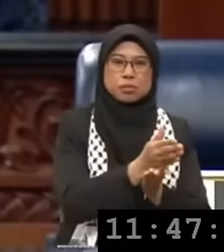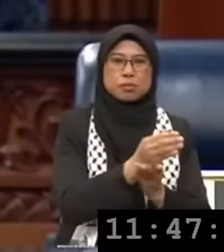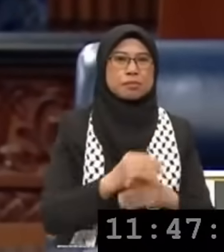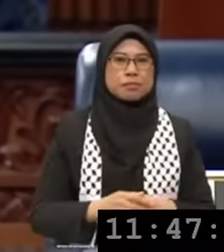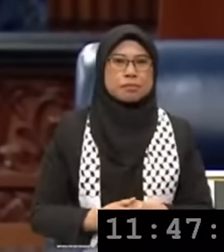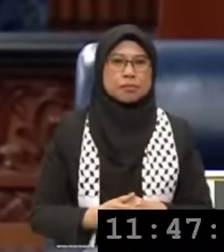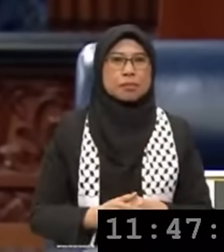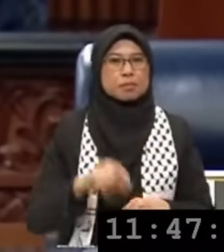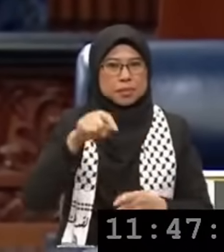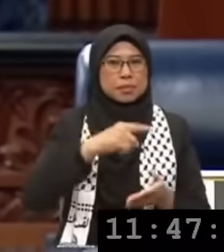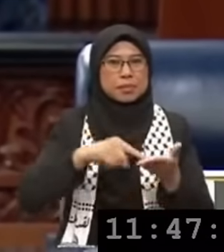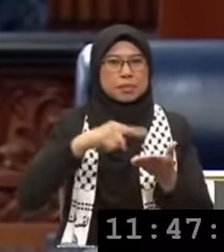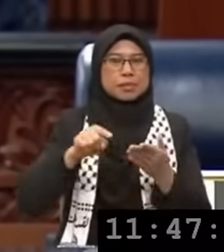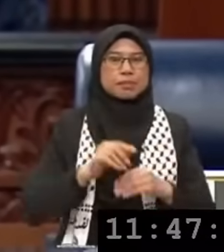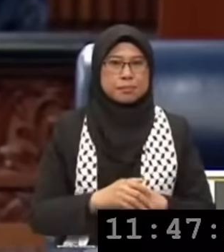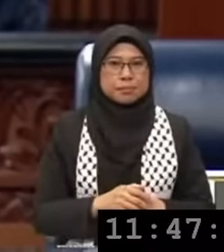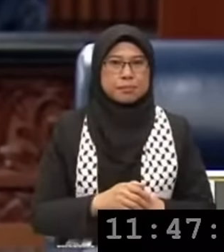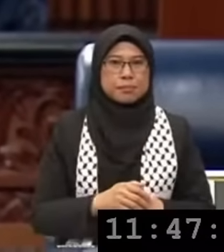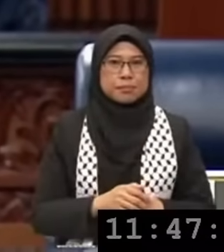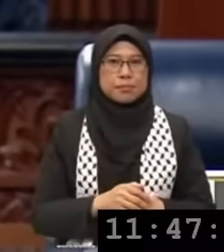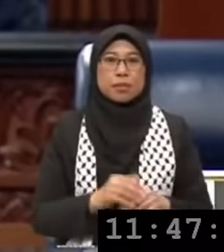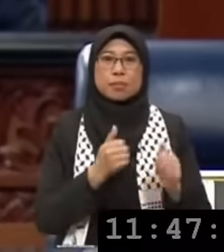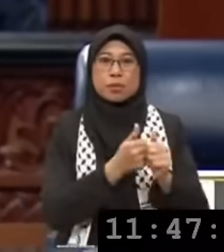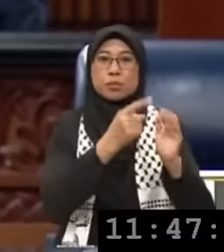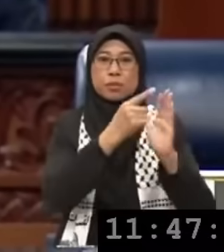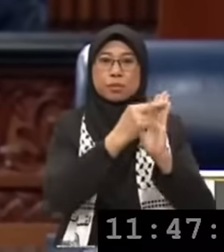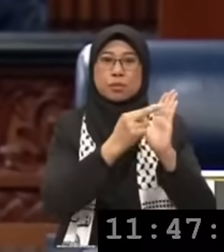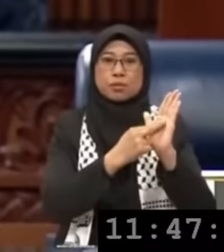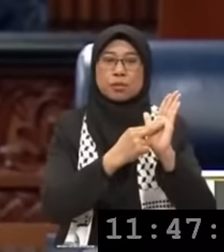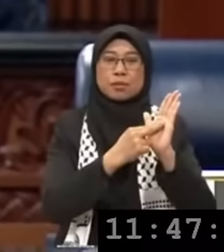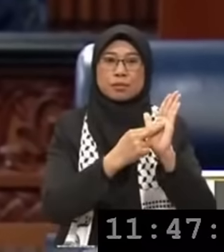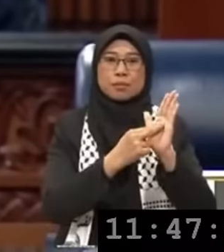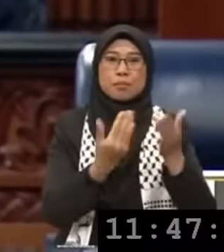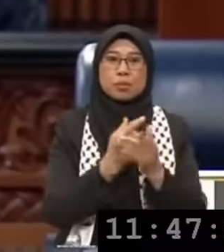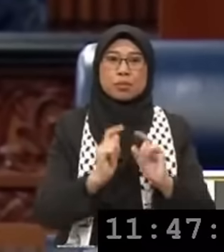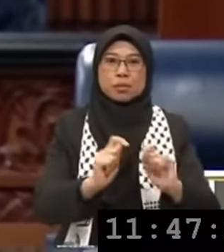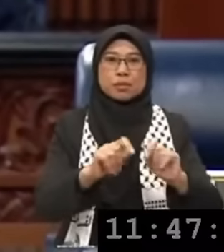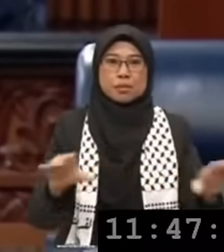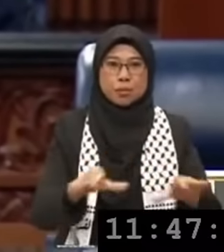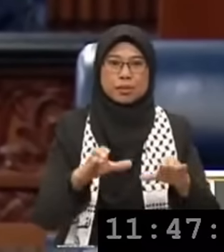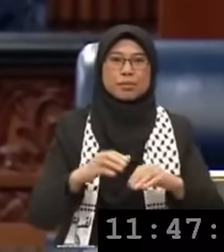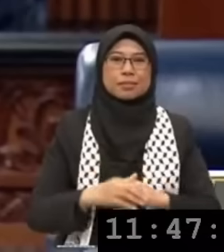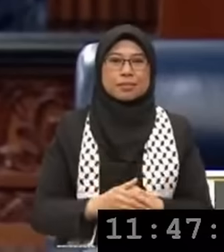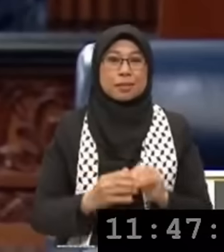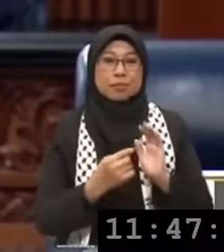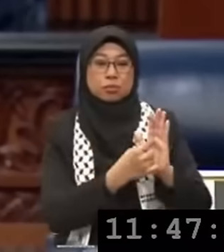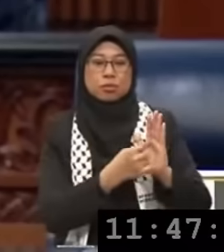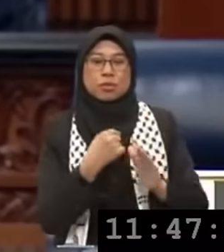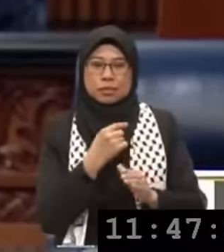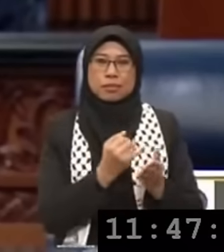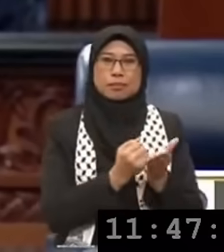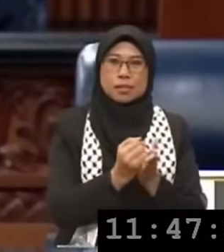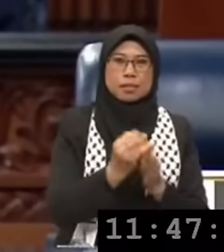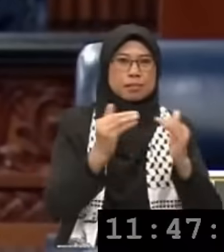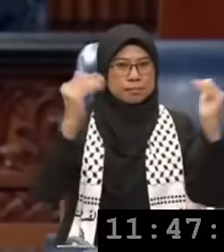pihak tindakan diambil beraskan-undang yang sedia ada yang mana Menunjukkan bahawa kita telus